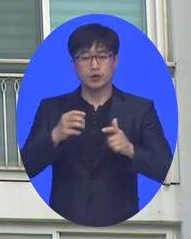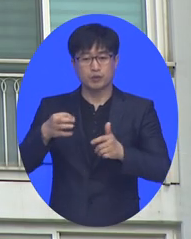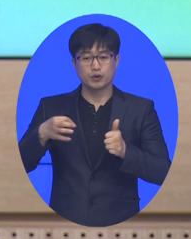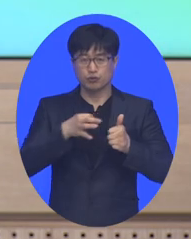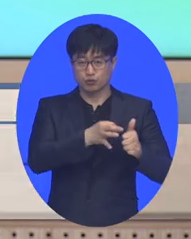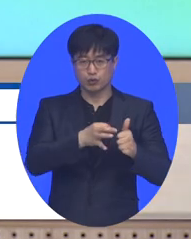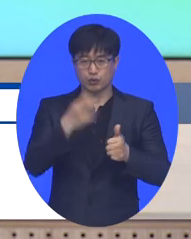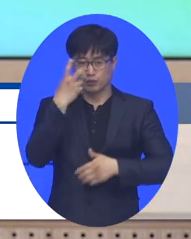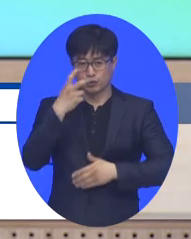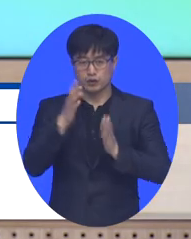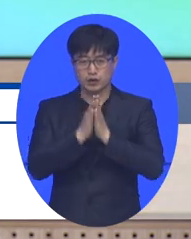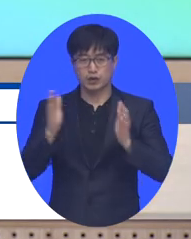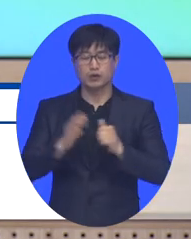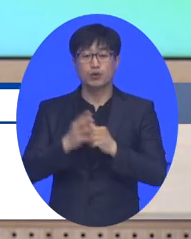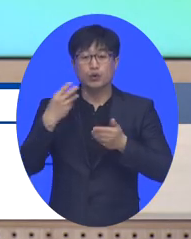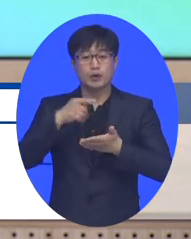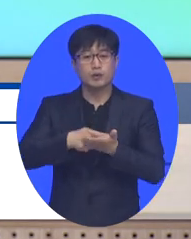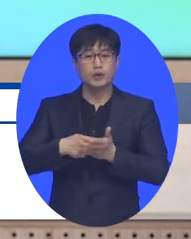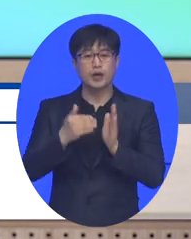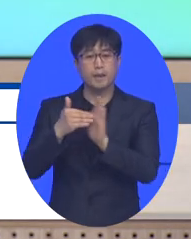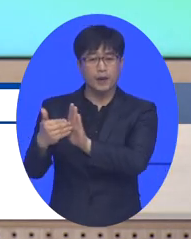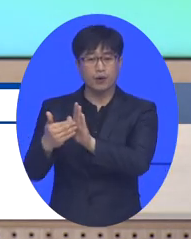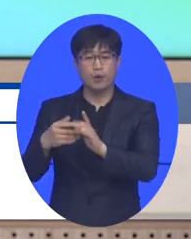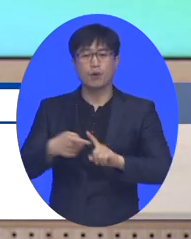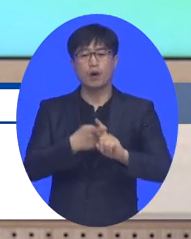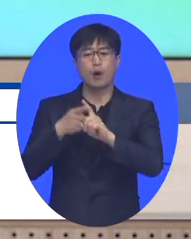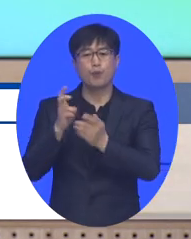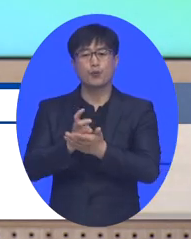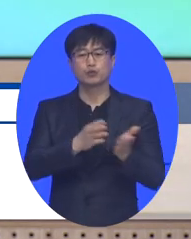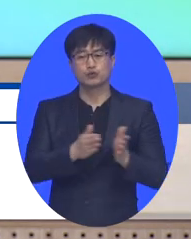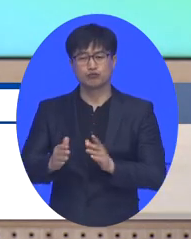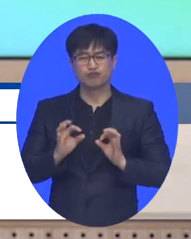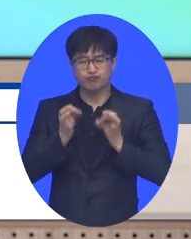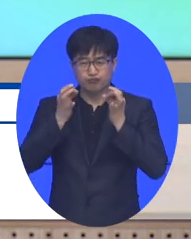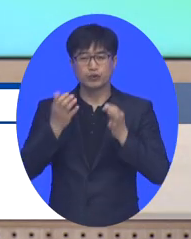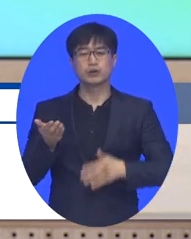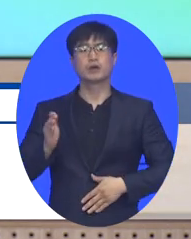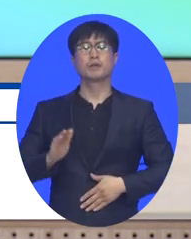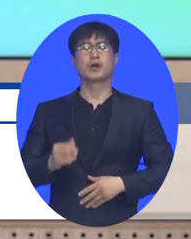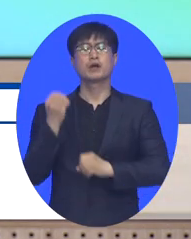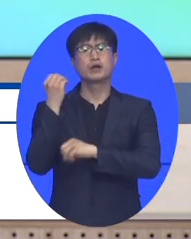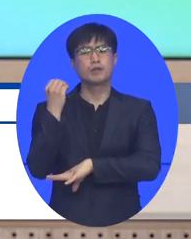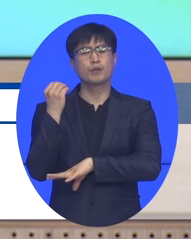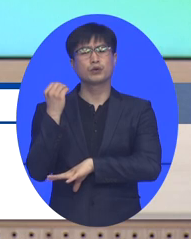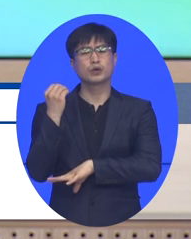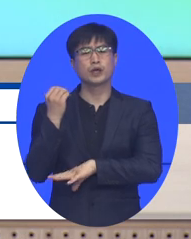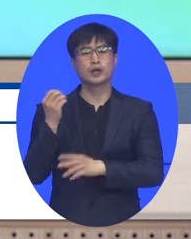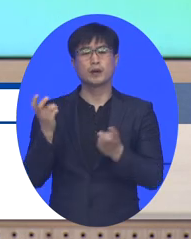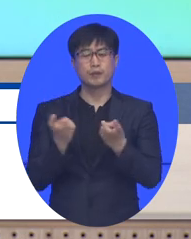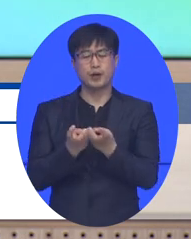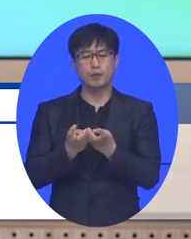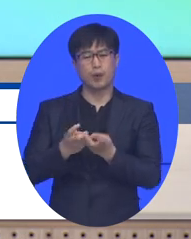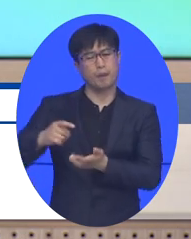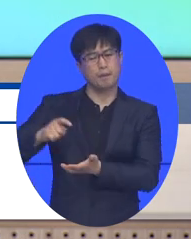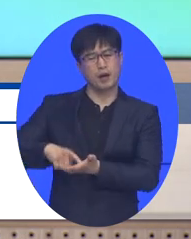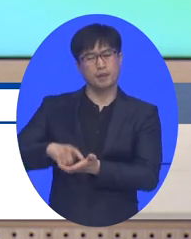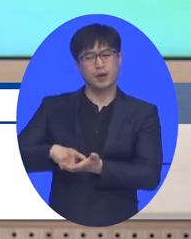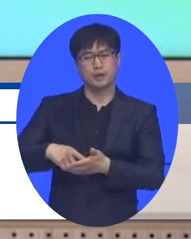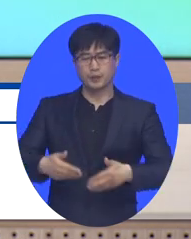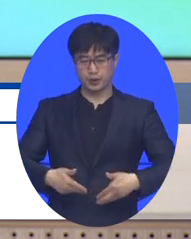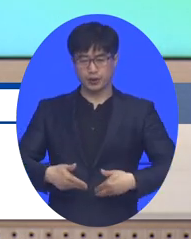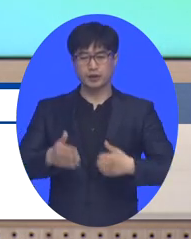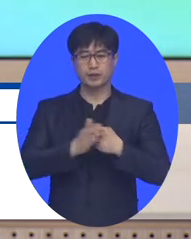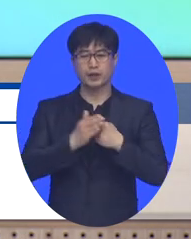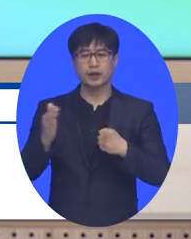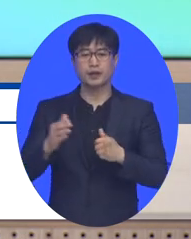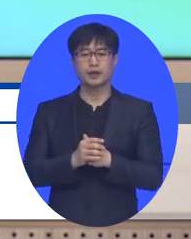들어갔습니다 경기도는 피해 예방과 관련 대책 마련에 최선을 다하고 있지만 근본적인 대책이